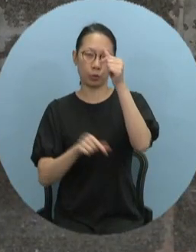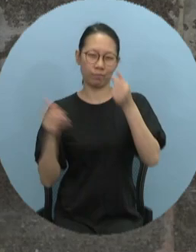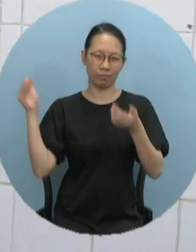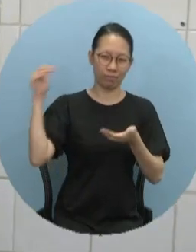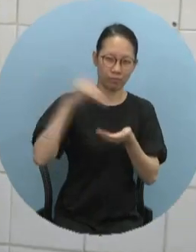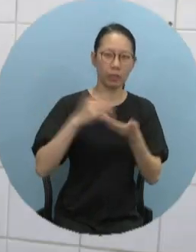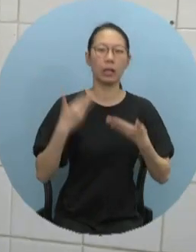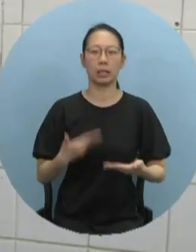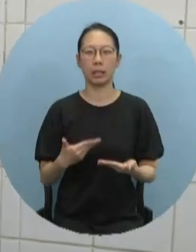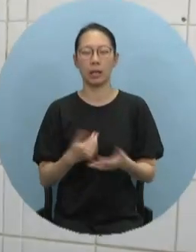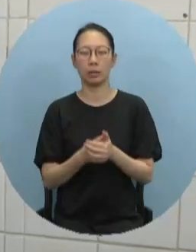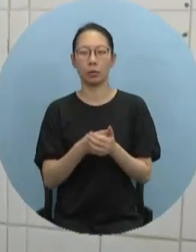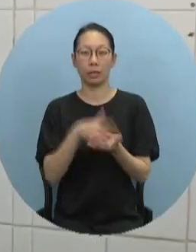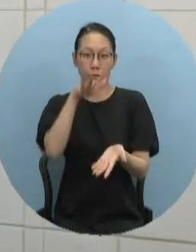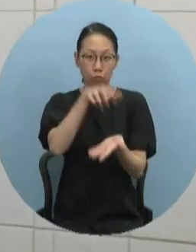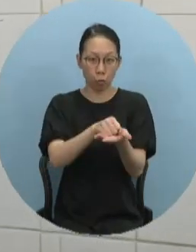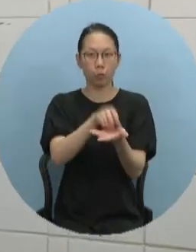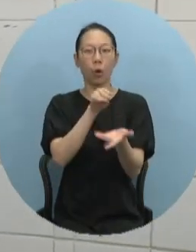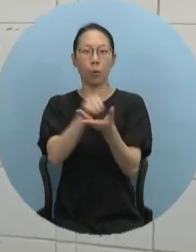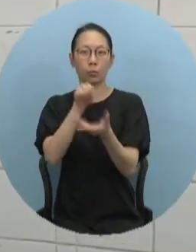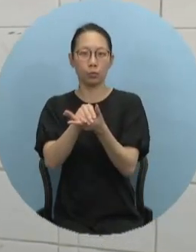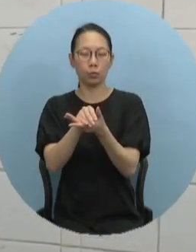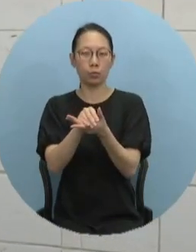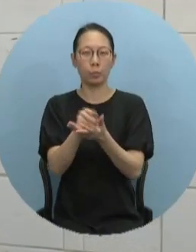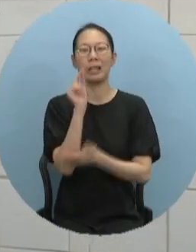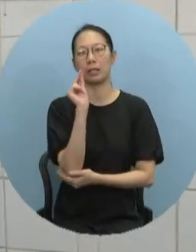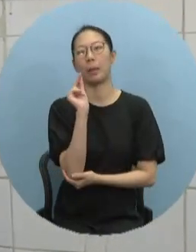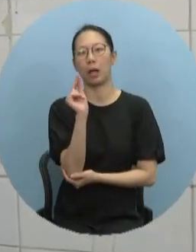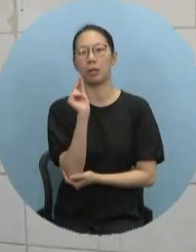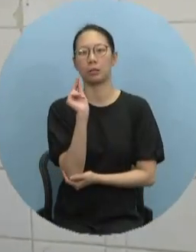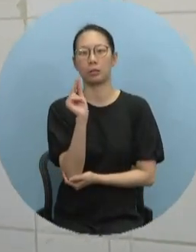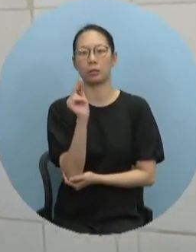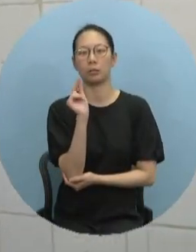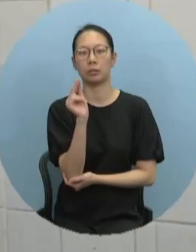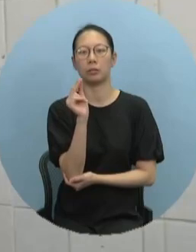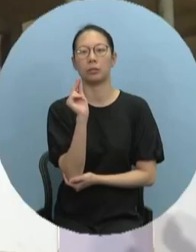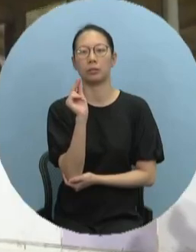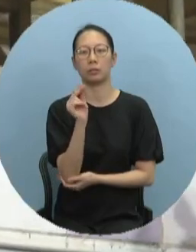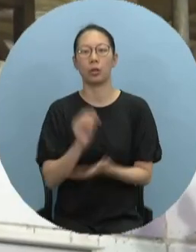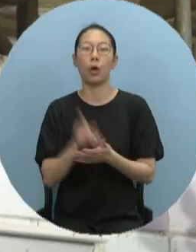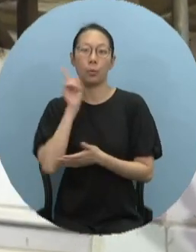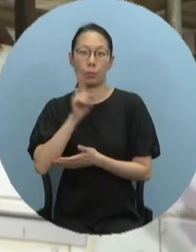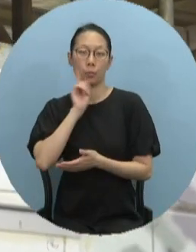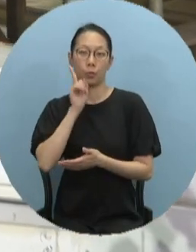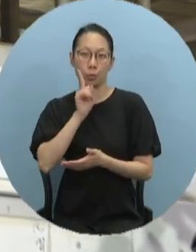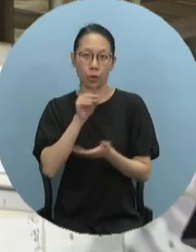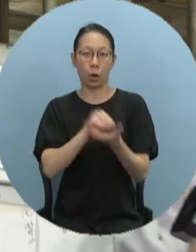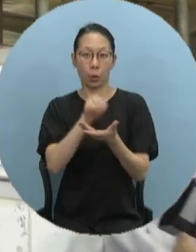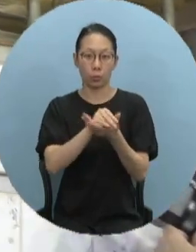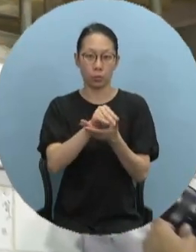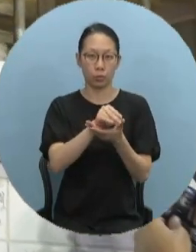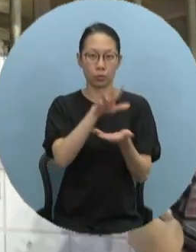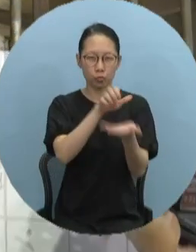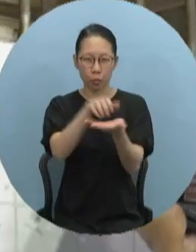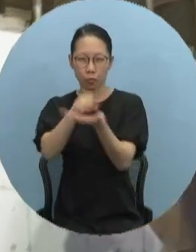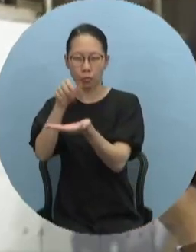家已經咧喺度咧滅咗咧大約咧係700隻老鼠，每星期捉到嘅老鼠嘅數目咧，而家嚟講